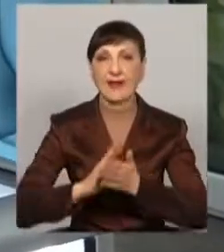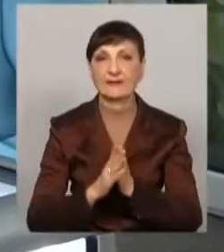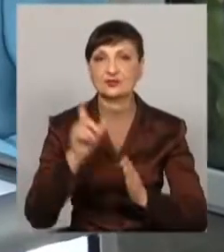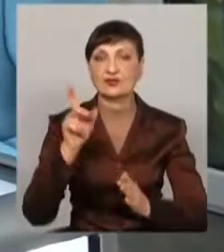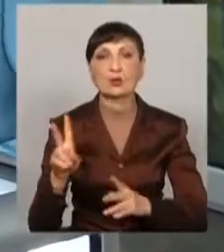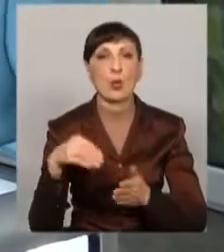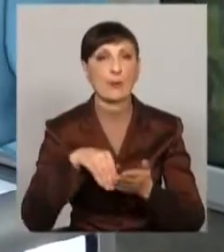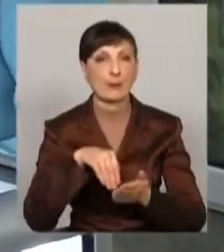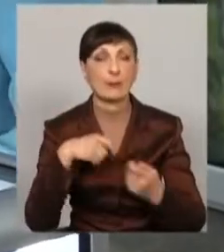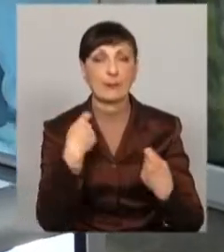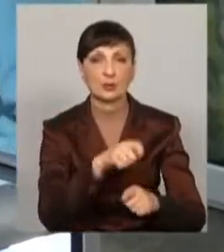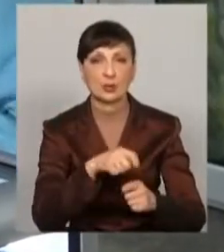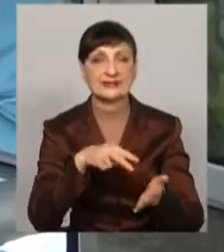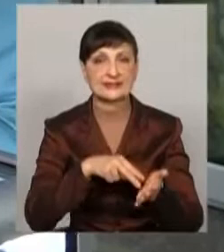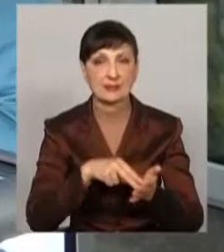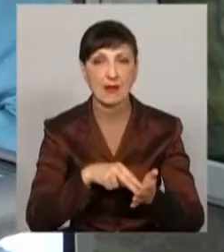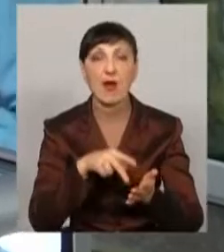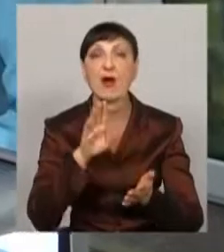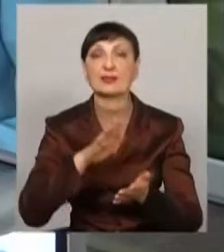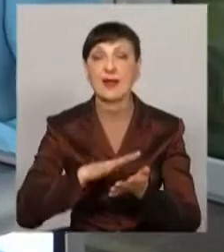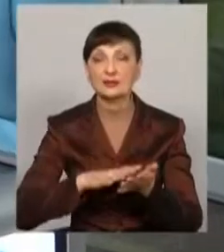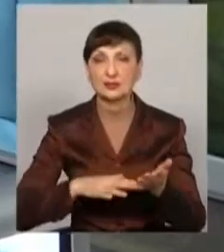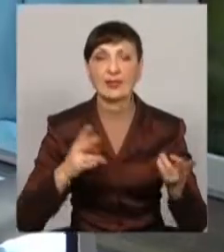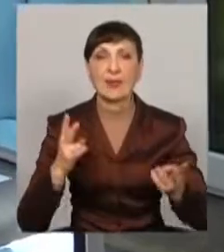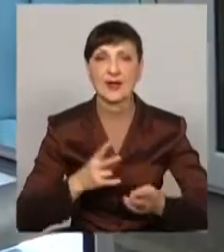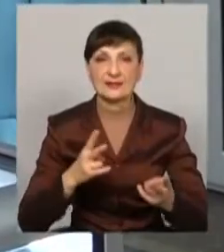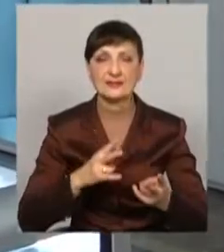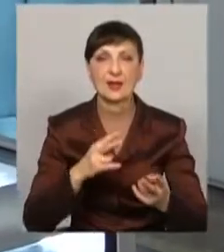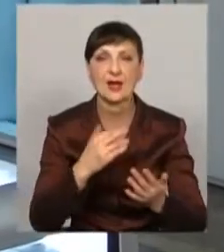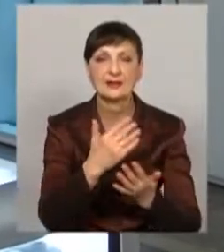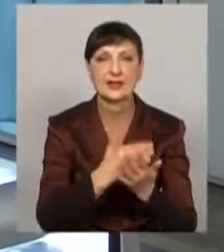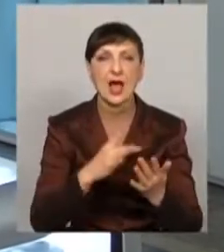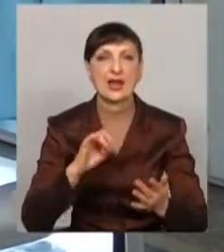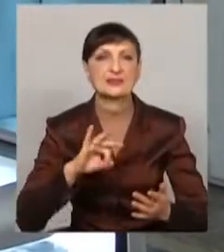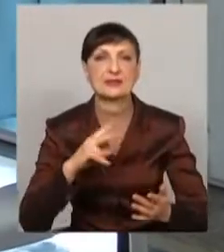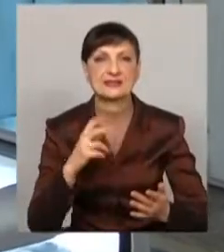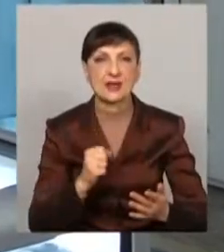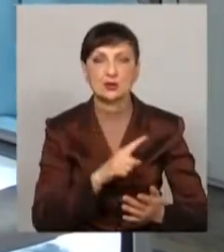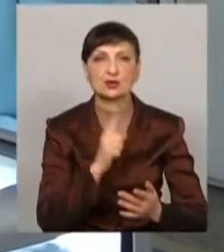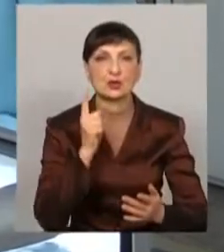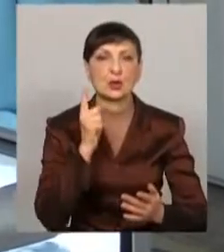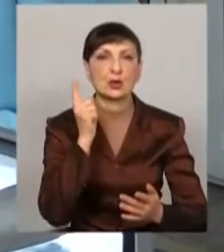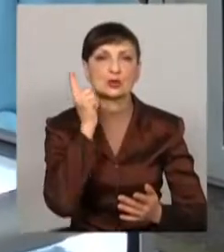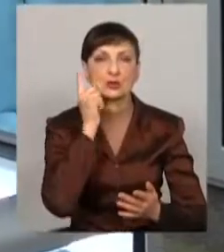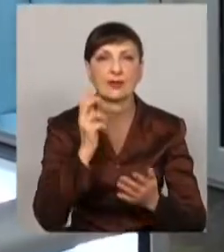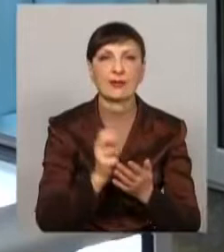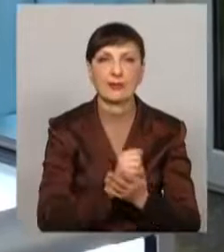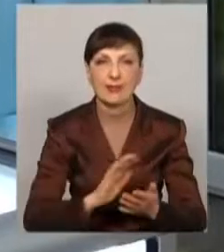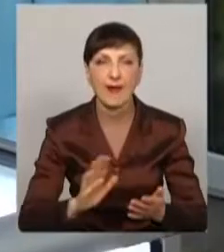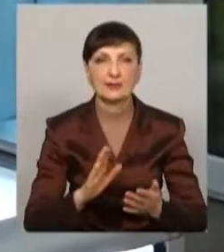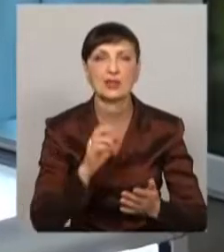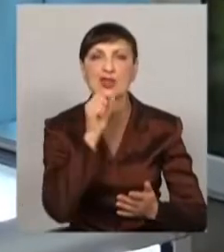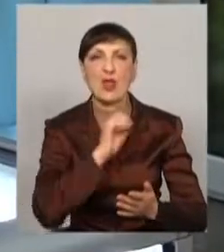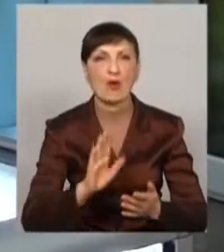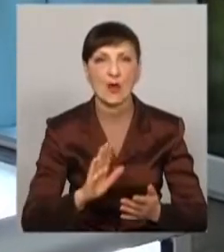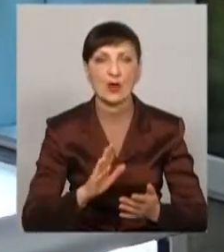о цене. Затем в обязательном порядке необходимо заполнить расписку, то есть телефон не найден, не краден, а также